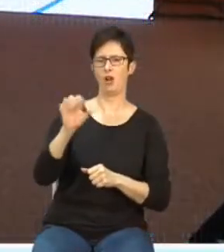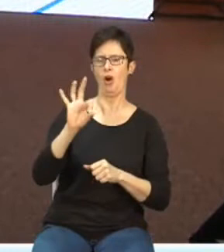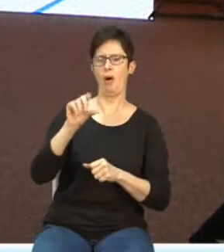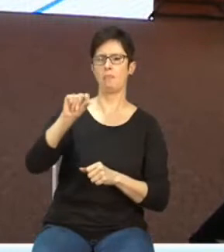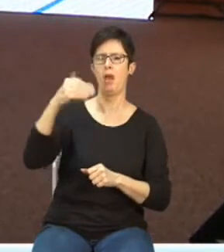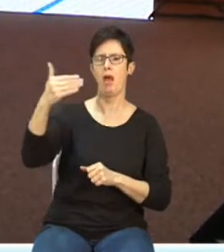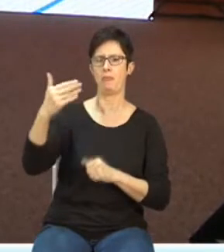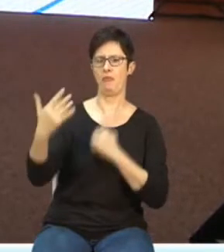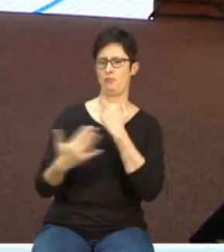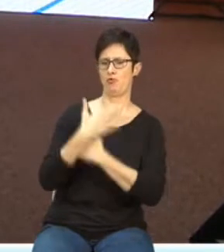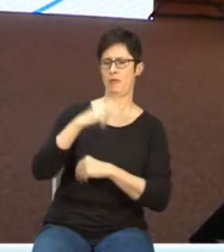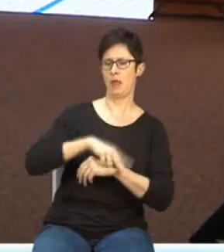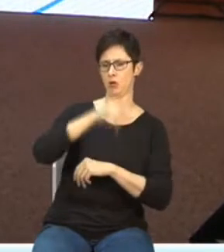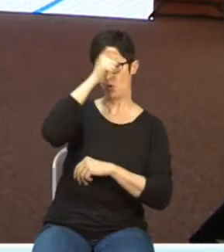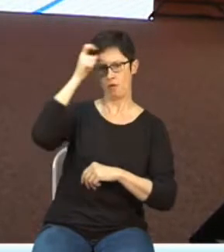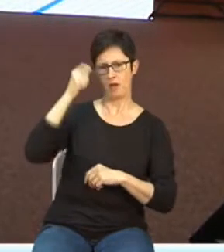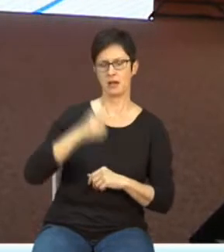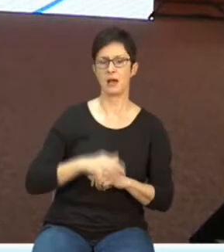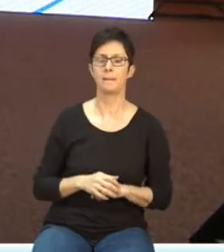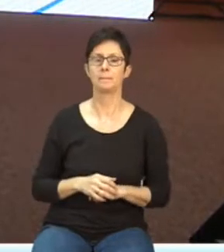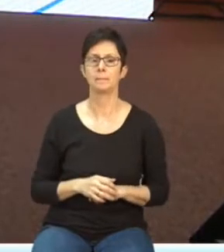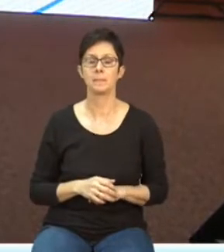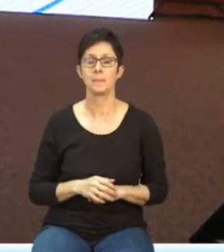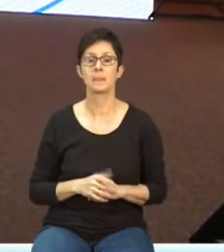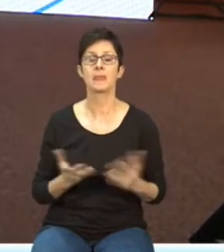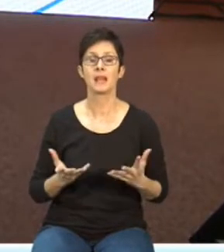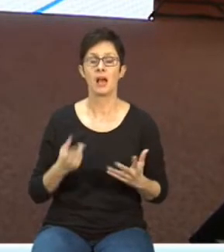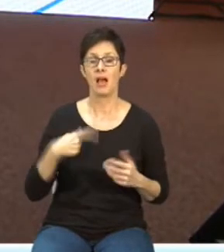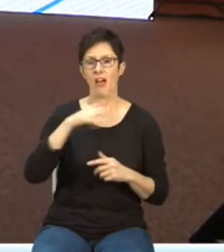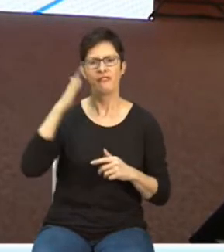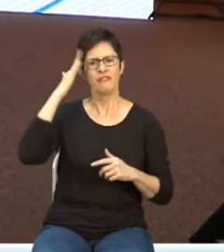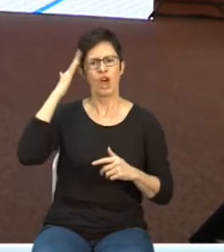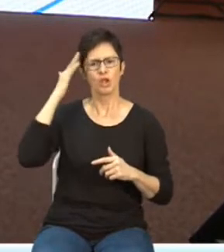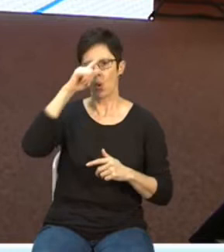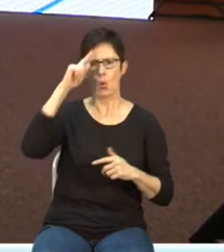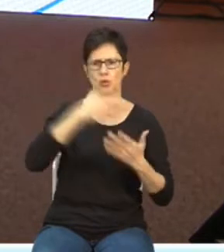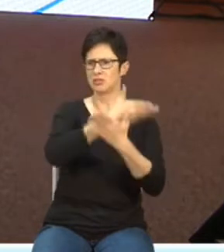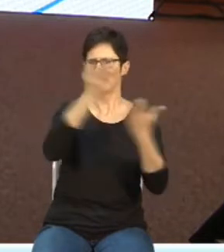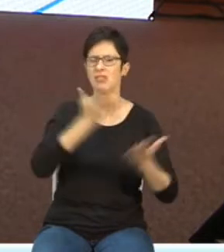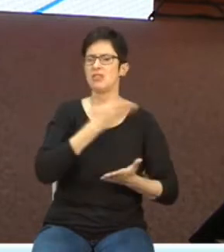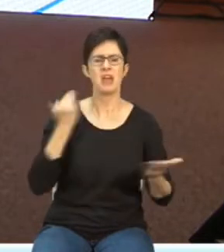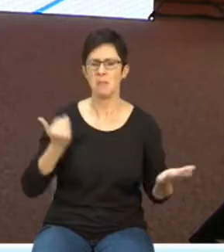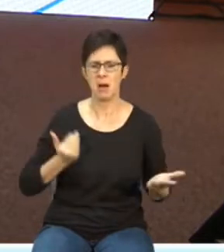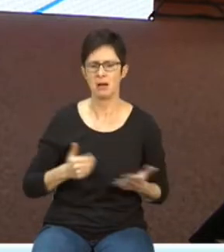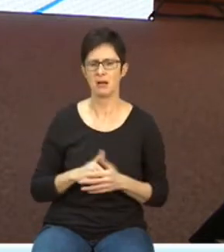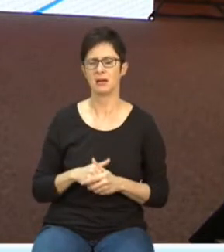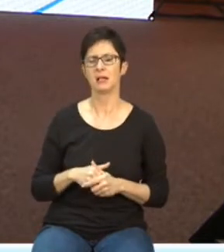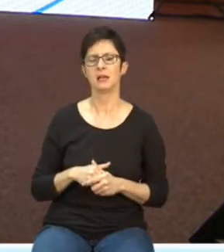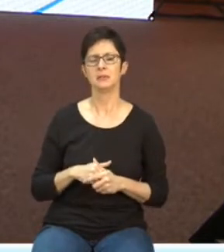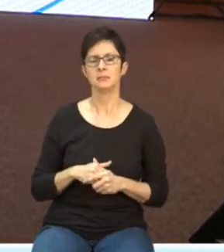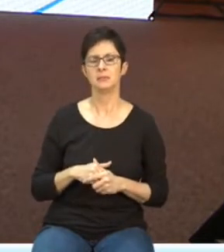człowieka No a tej wiedzy w społeczeństwie nie ma bo ona jest szalenie skomplikowane interdyscyplinarna